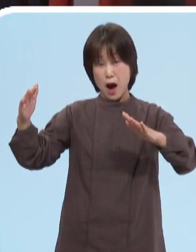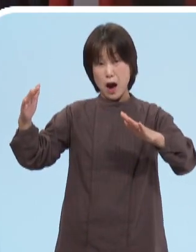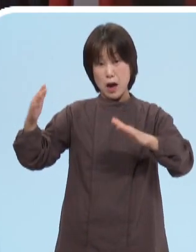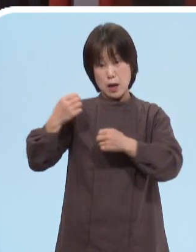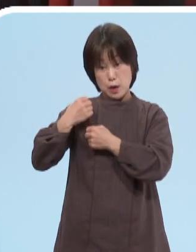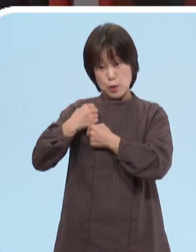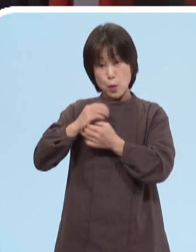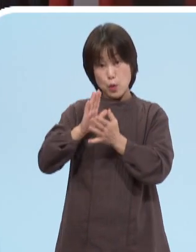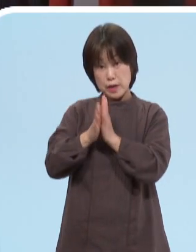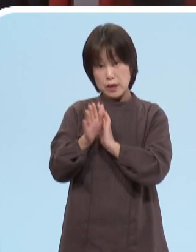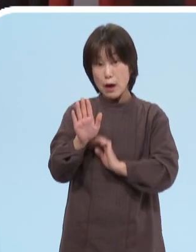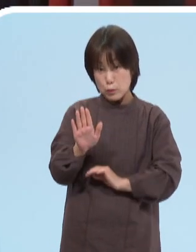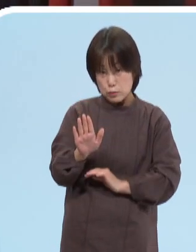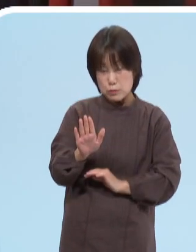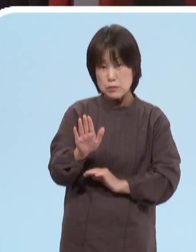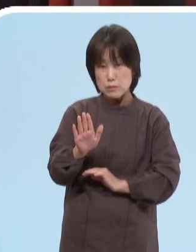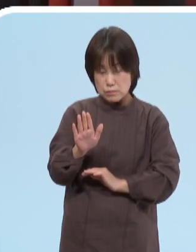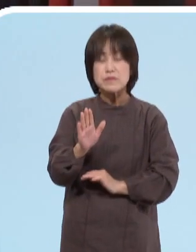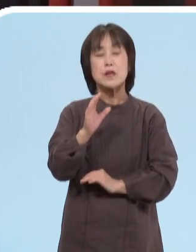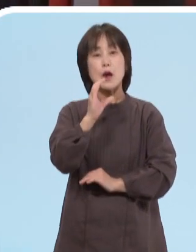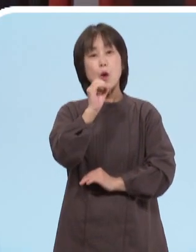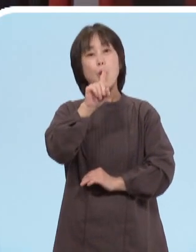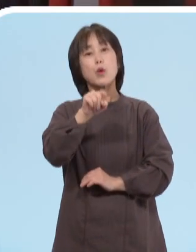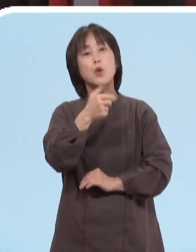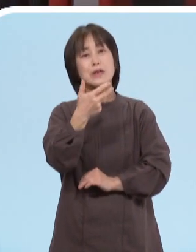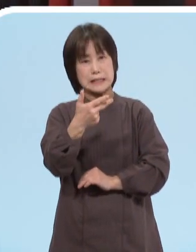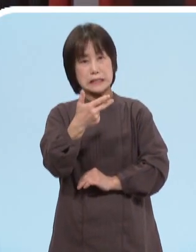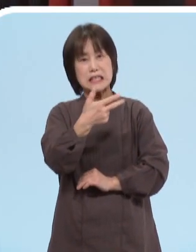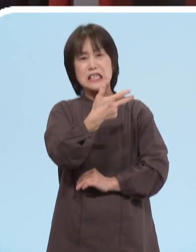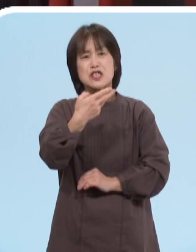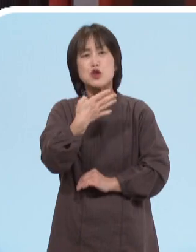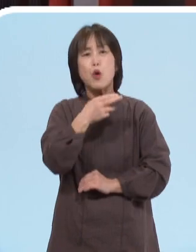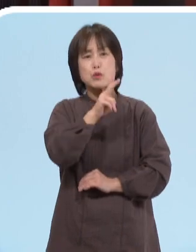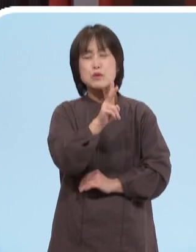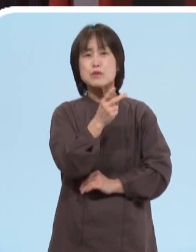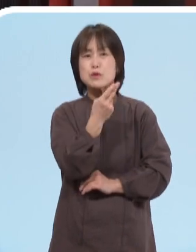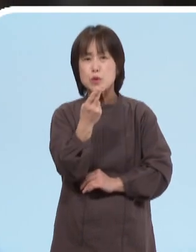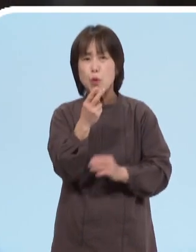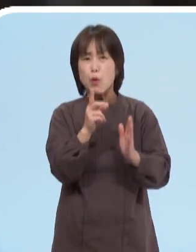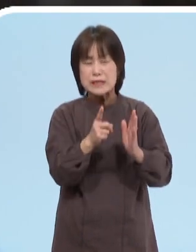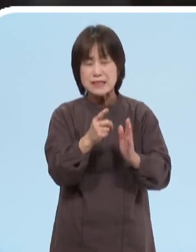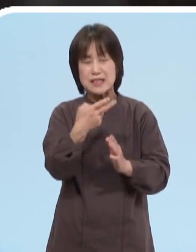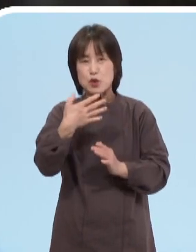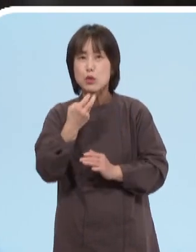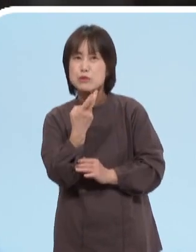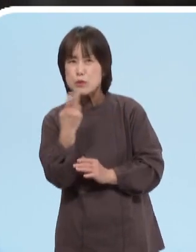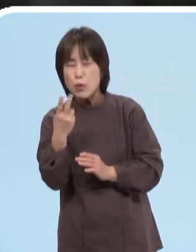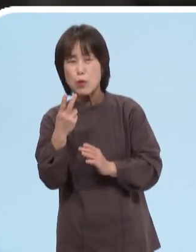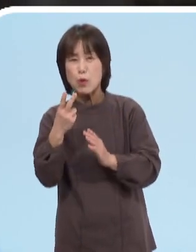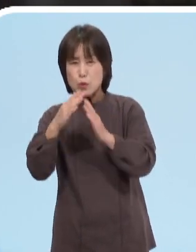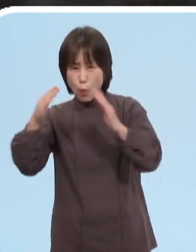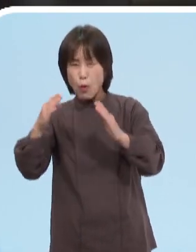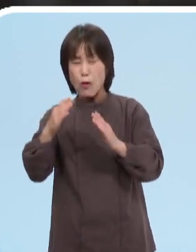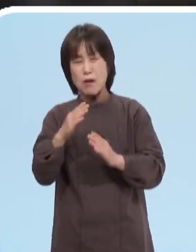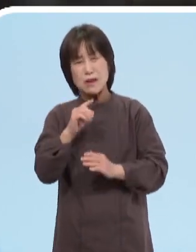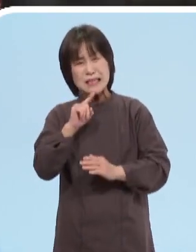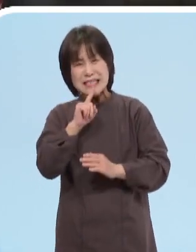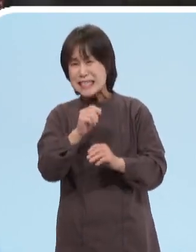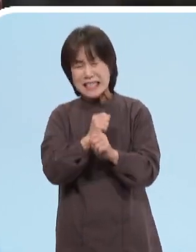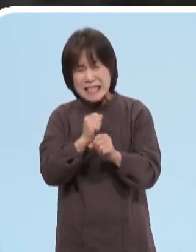こんなの兵庫県下にあるの。 そうですね、小野市にあります浄土寺浄土堂です。 浄土寺浄土堂、 は